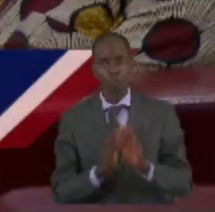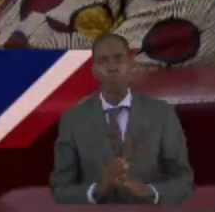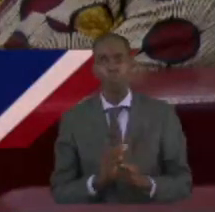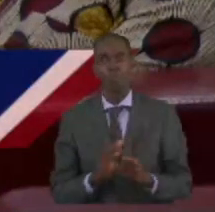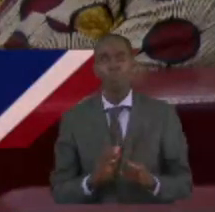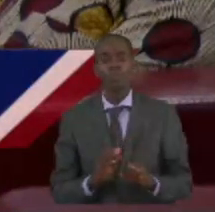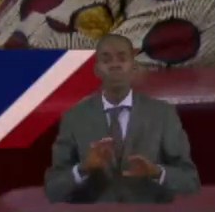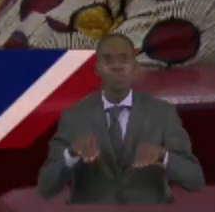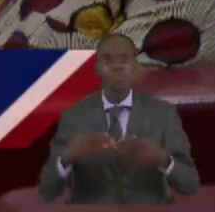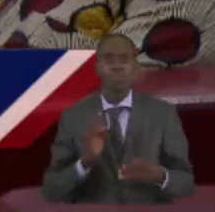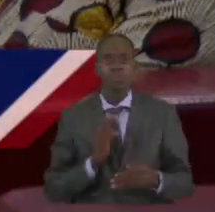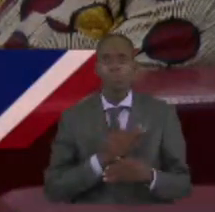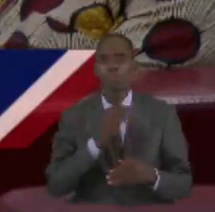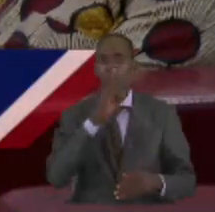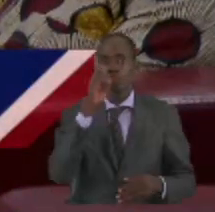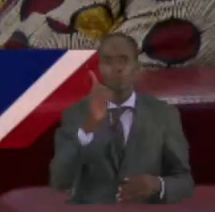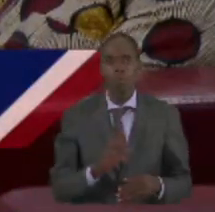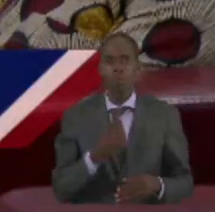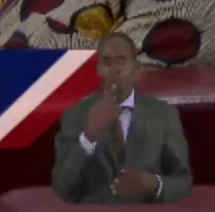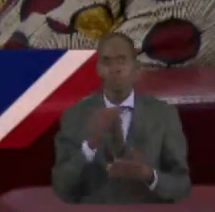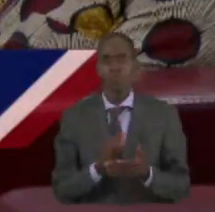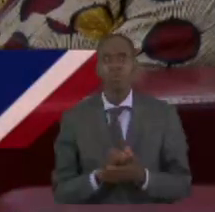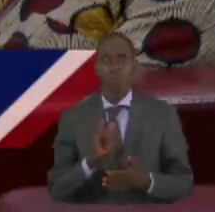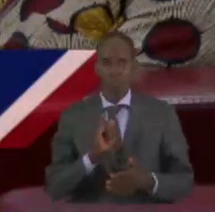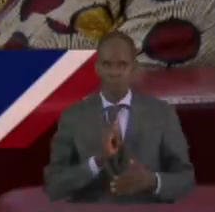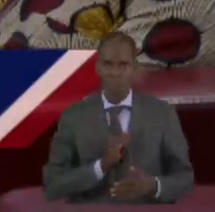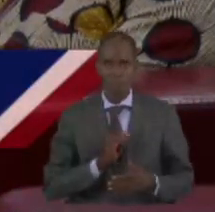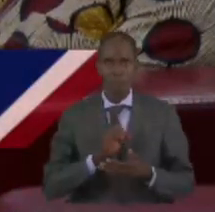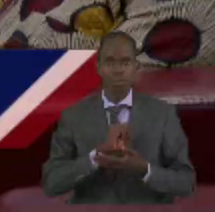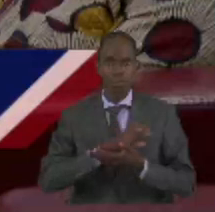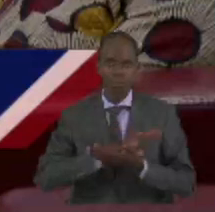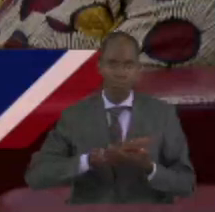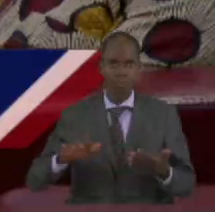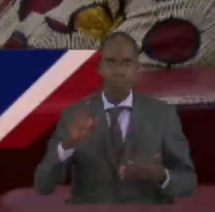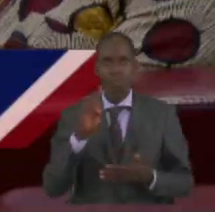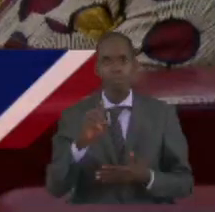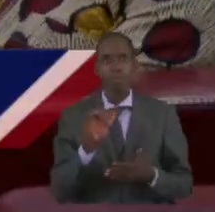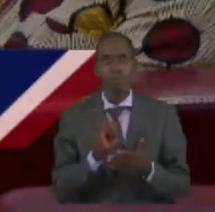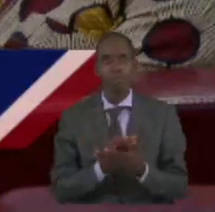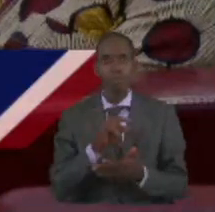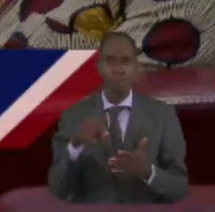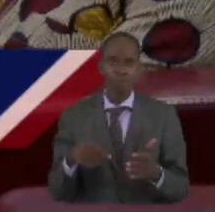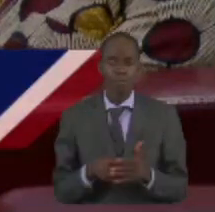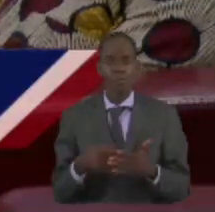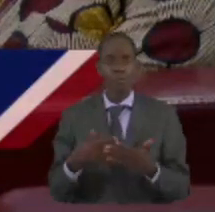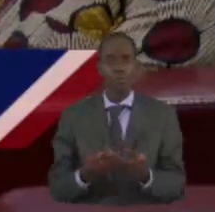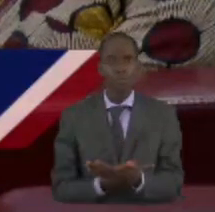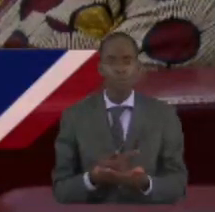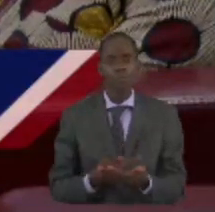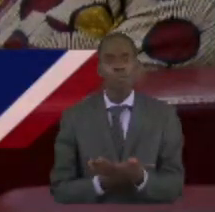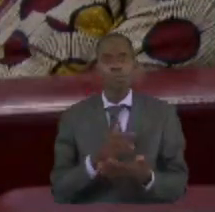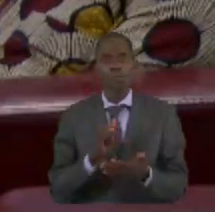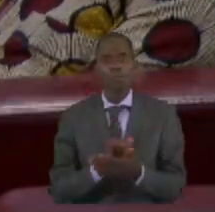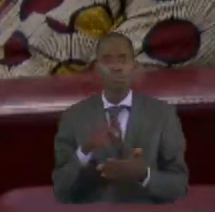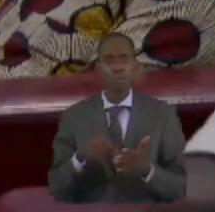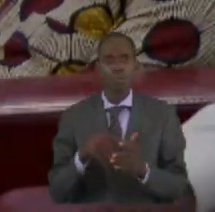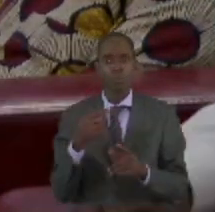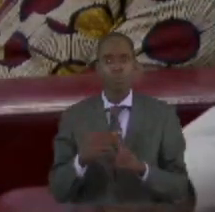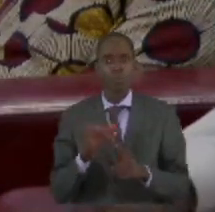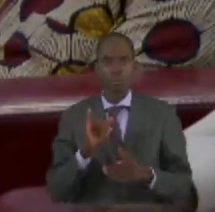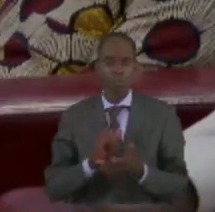nous donne l'assurance que j'atteste, je certifie que cet